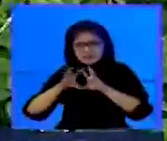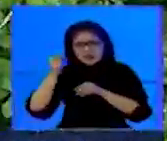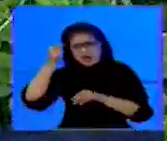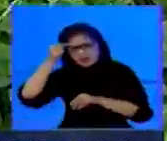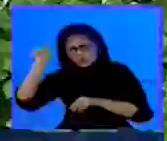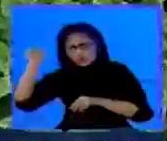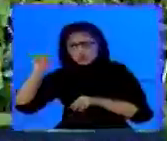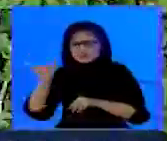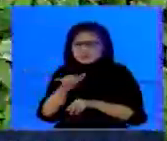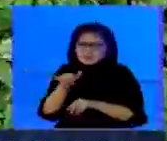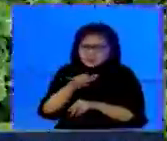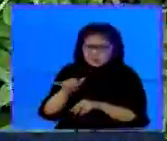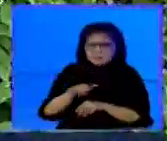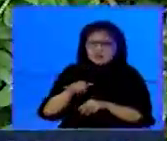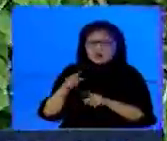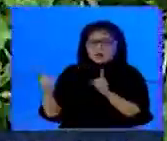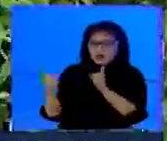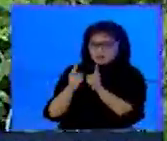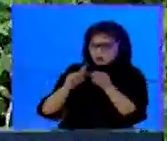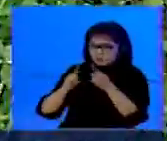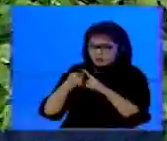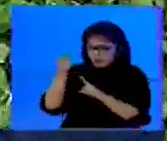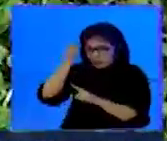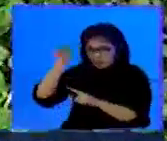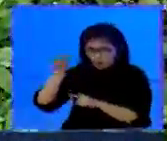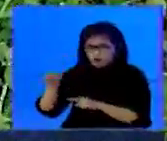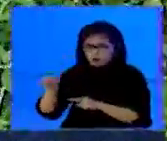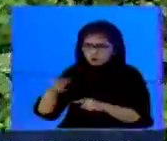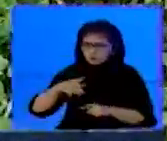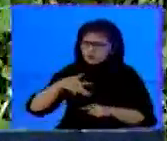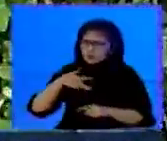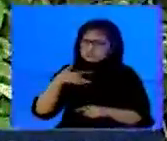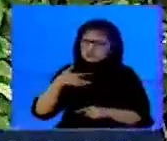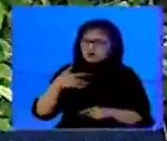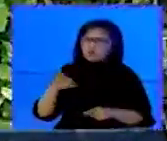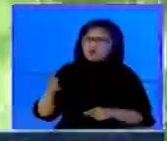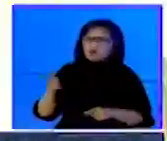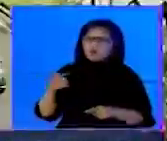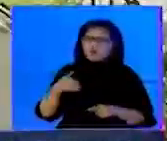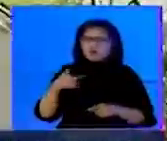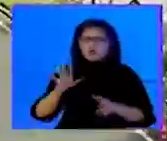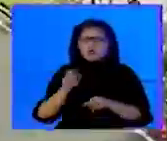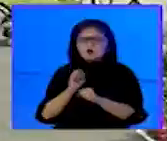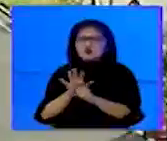begitu dia ketemu teman-teman di kantor, dia rasanya sudah lupa bahwa ini masih dalam kondisi COVID.